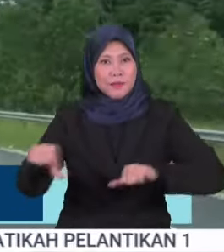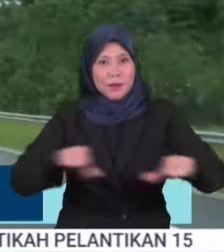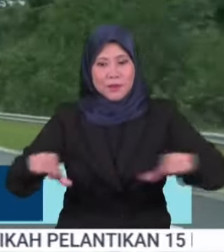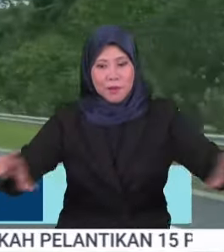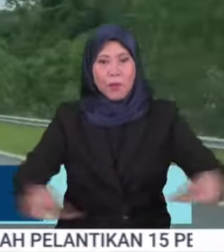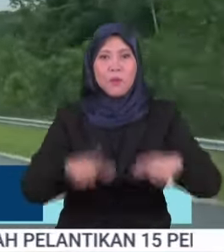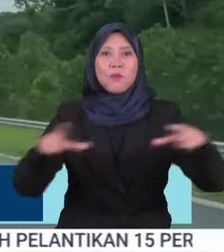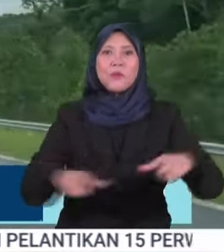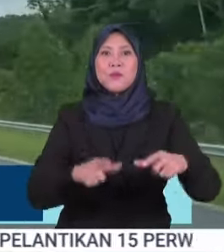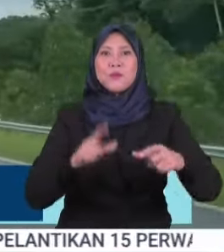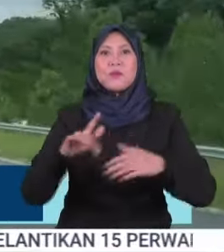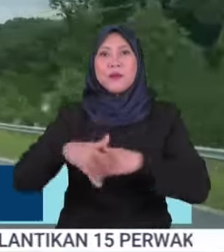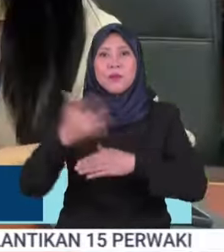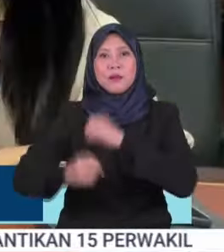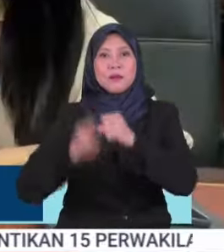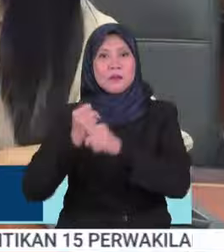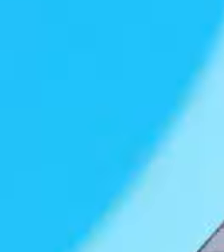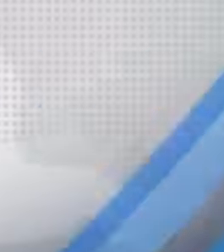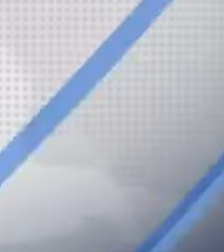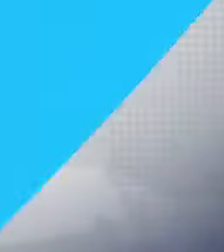dijangka seawal tahun depan.